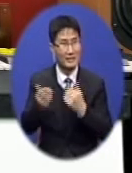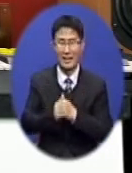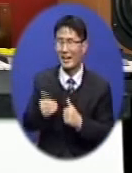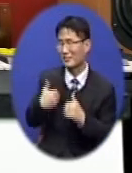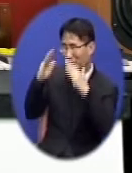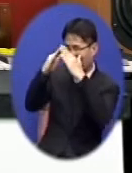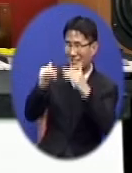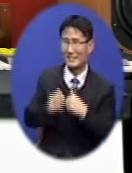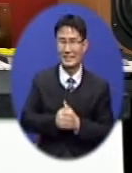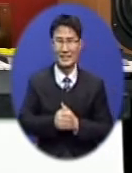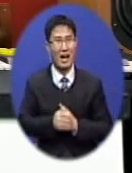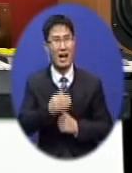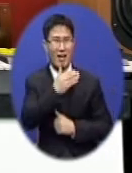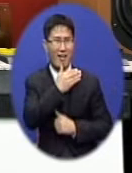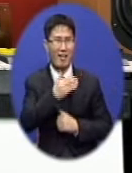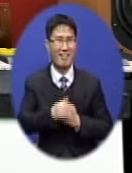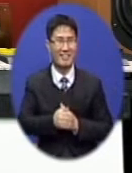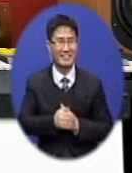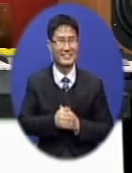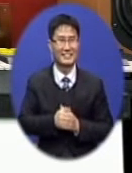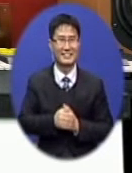주부예요. 오리지널. 오리지널. 야. 네.